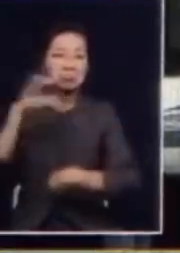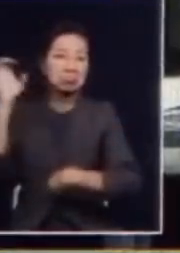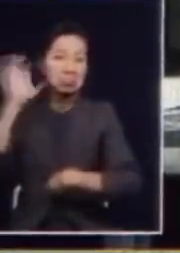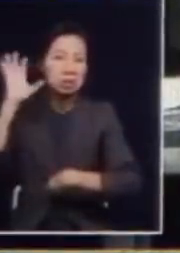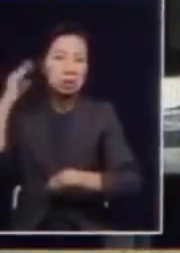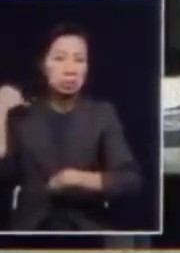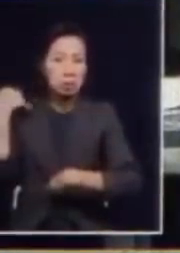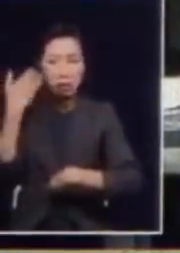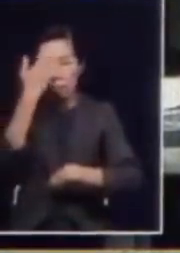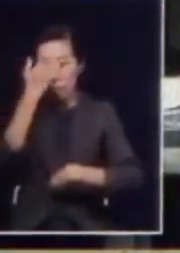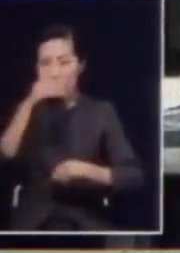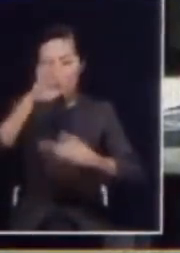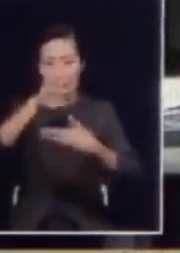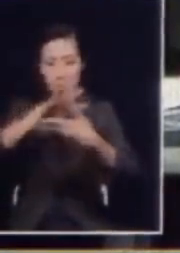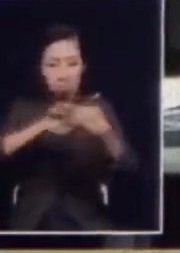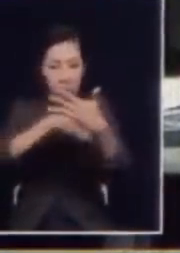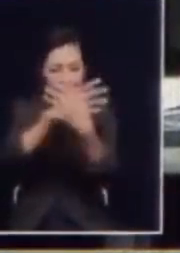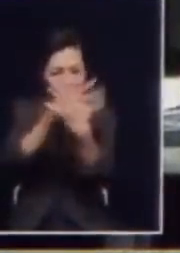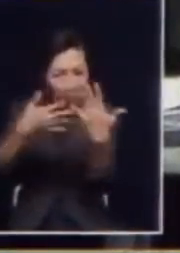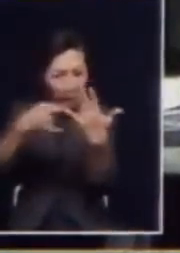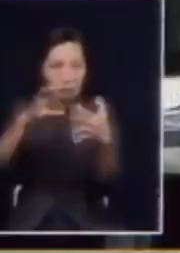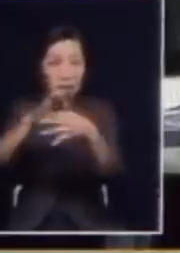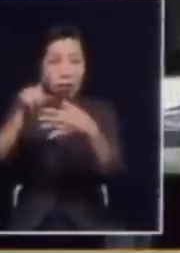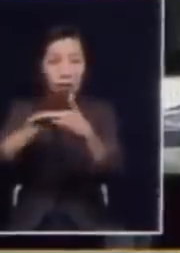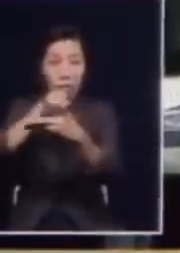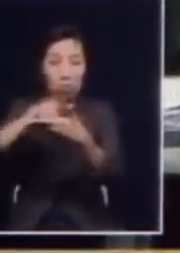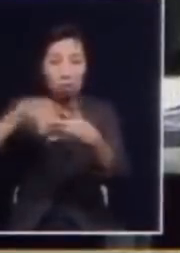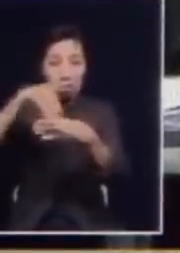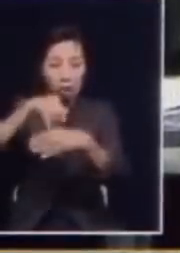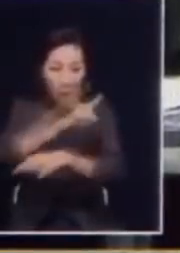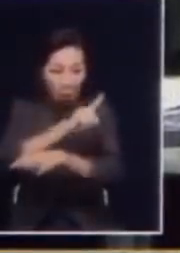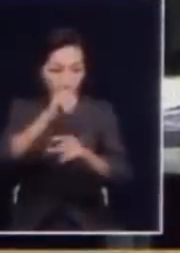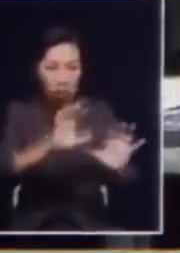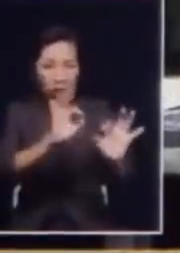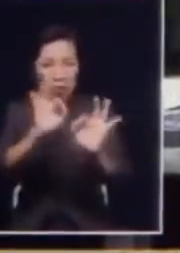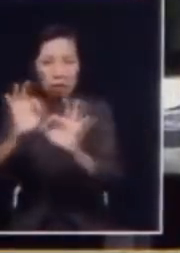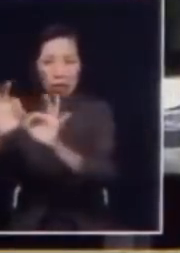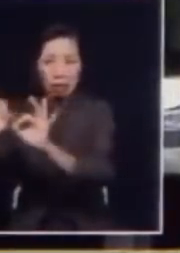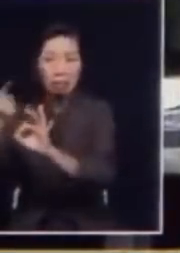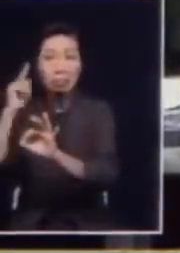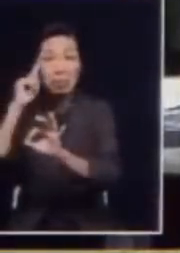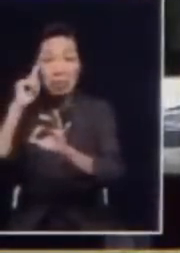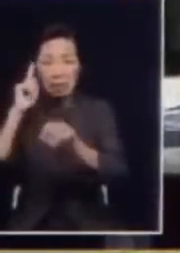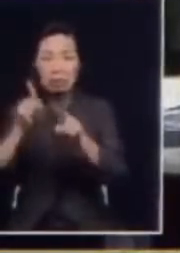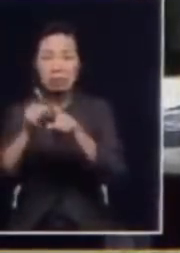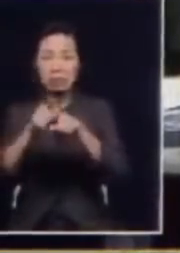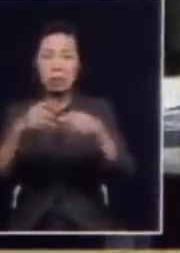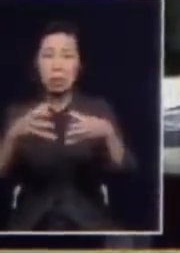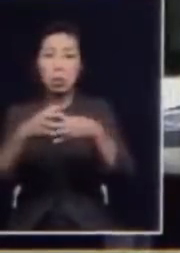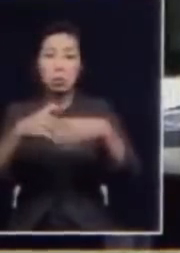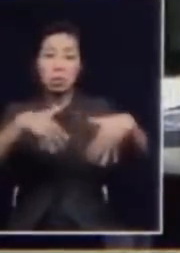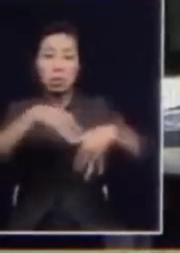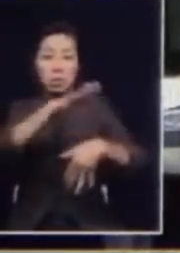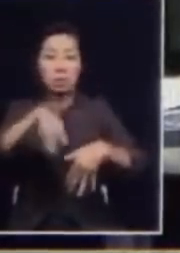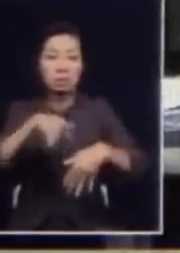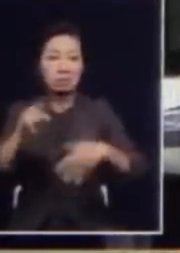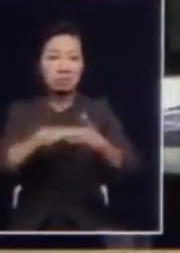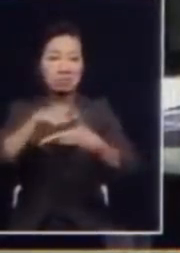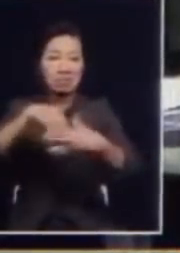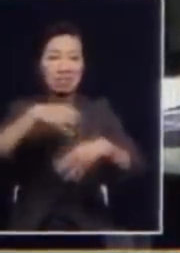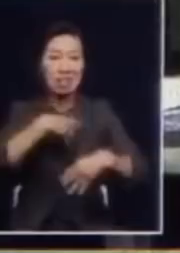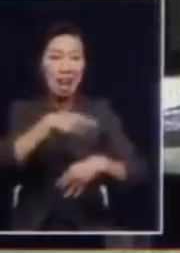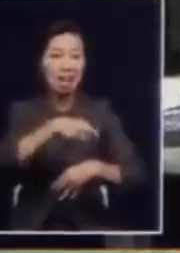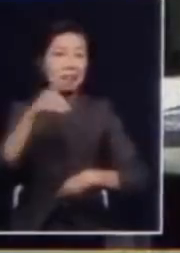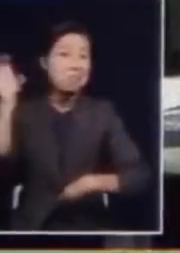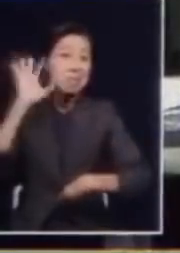ว่ารถแบบเลือกตั้งเนี่ยก็ถูกเลื่อนมาหลายรอบแล้ว ใช่แล้วกลุ่มคนที่ไม่เชื่อนะคะไม่ใช่มีแค่เพียงแค่กลุ่มคนอยากเลือกตั้งเท่านั้นแต่ยังรวมถึงอดีตผบ.ตร.ที่ลง